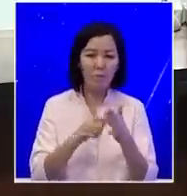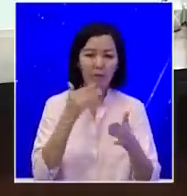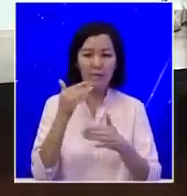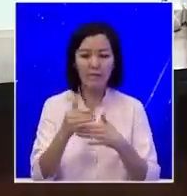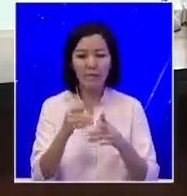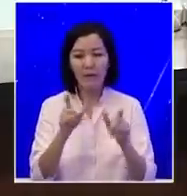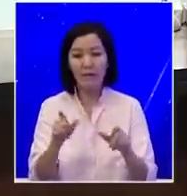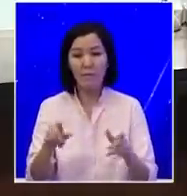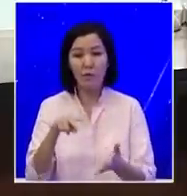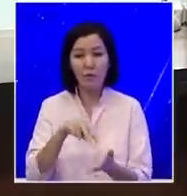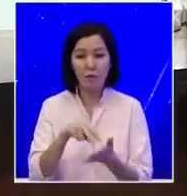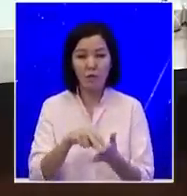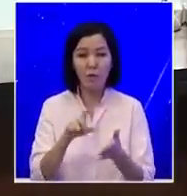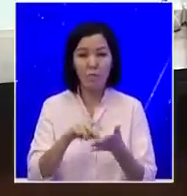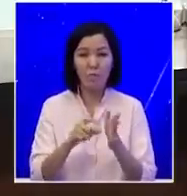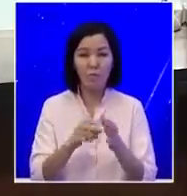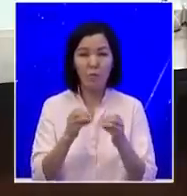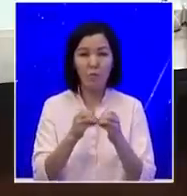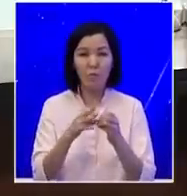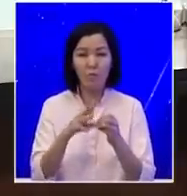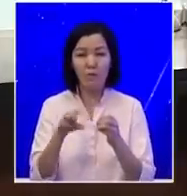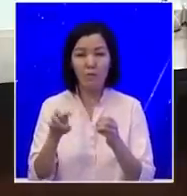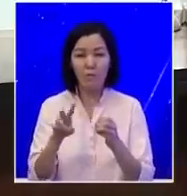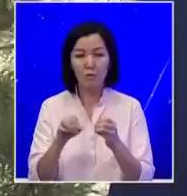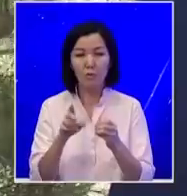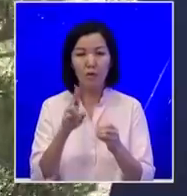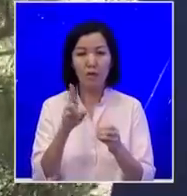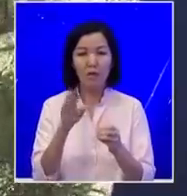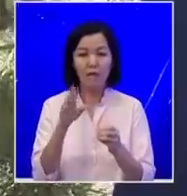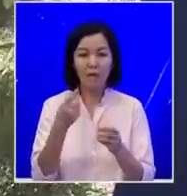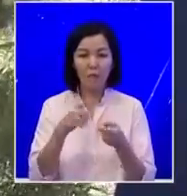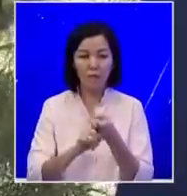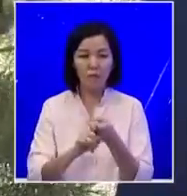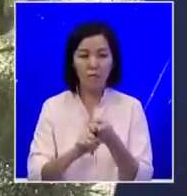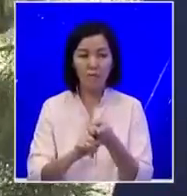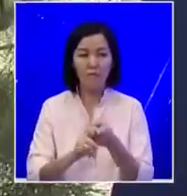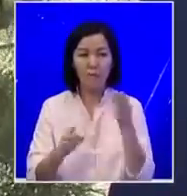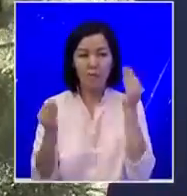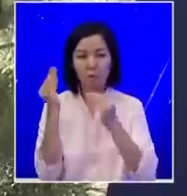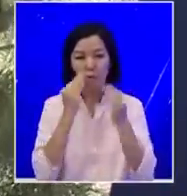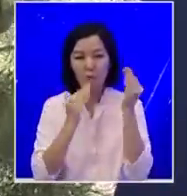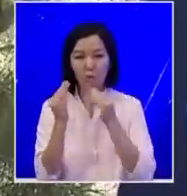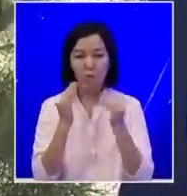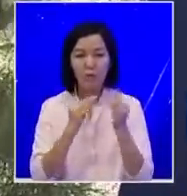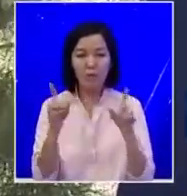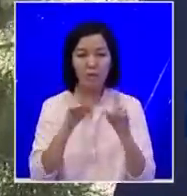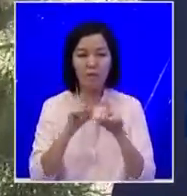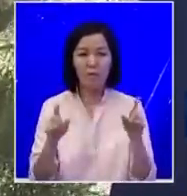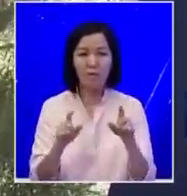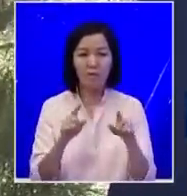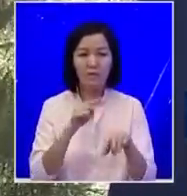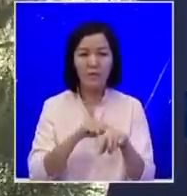клиенттер тұратын жерлерді міндетті түрде 10-15 минуттан кварцта аламыз. Сұлулық салондары сағат